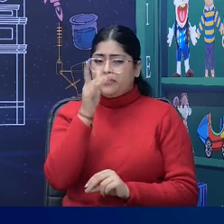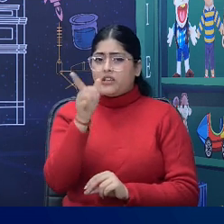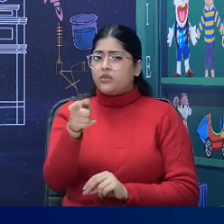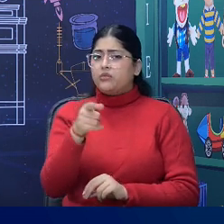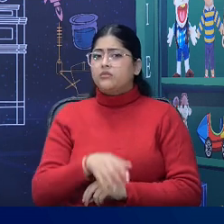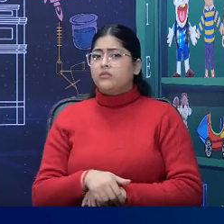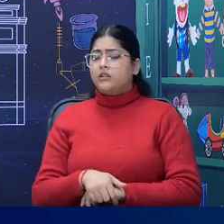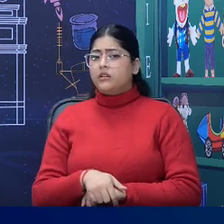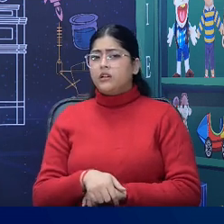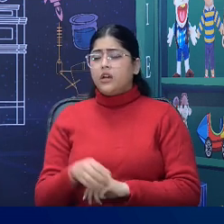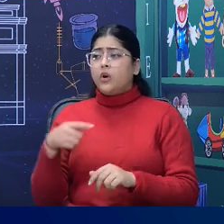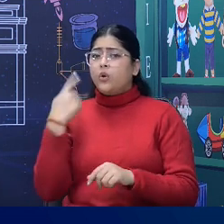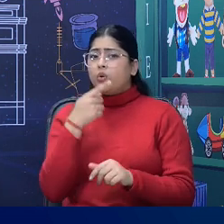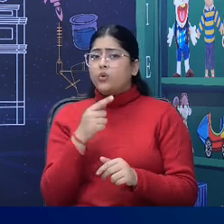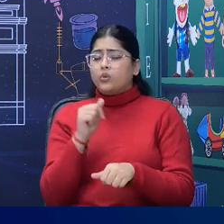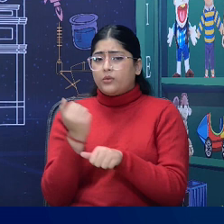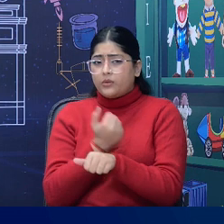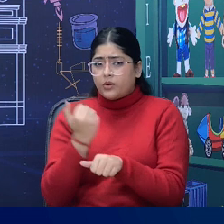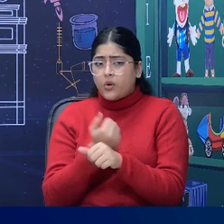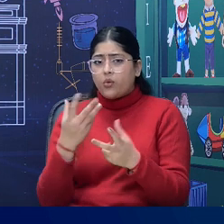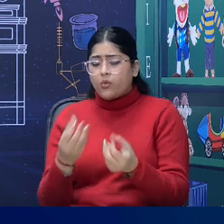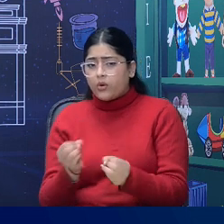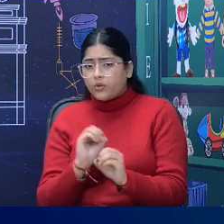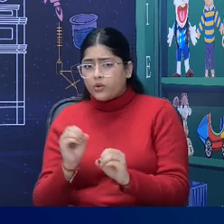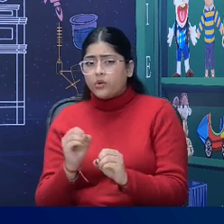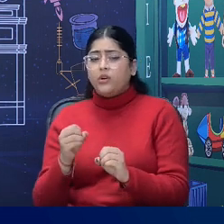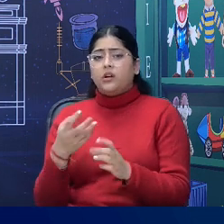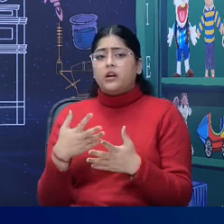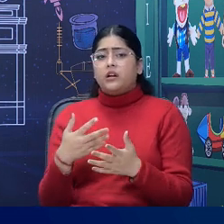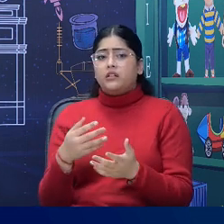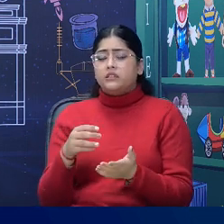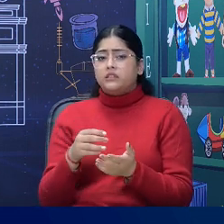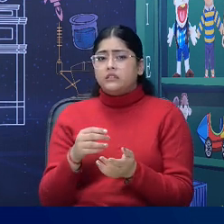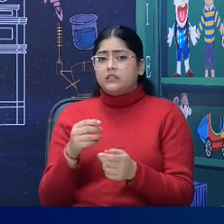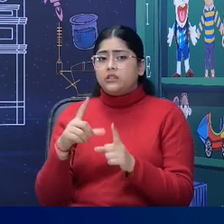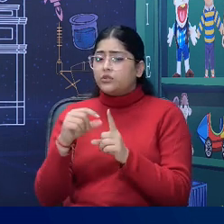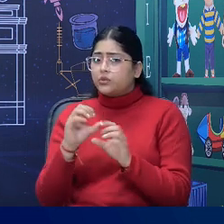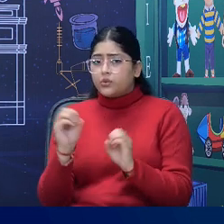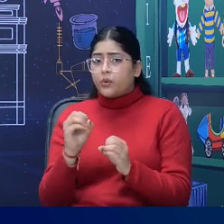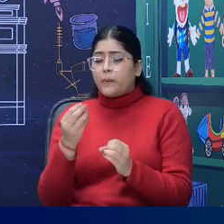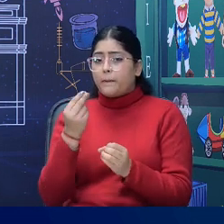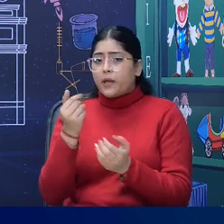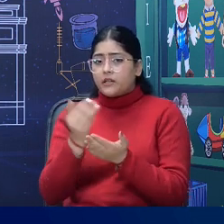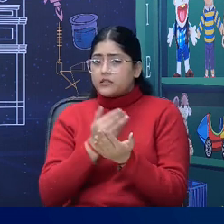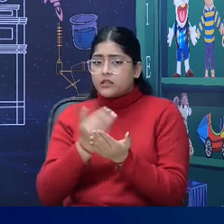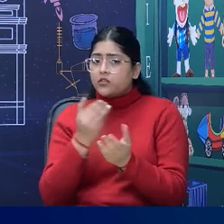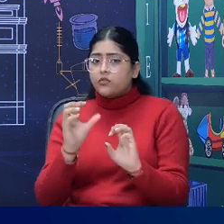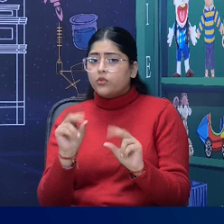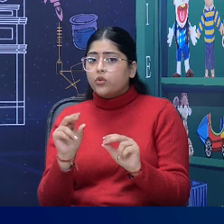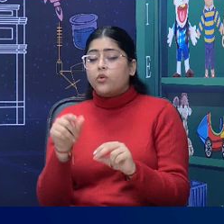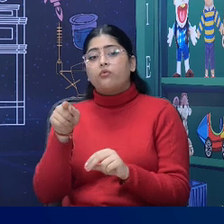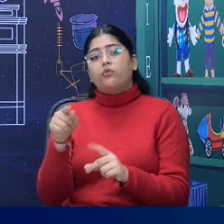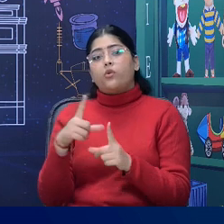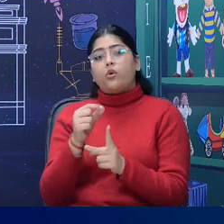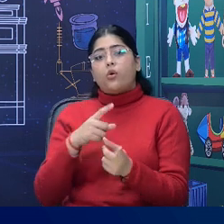जिनको कुछ मेहनत नहीं करनी होती कमा के नहीं खाना होता वो इस तरह की चीजें करते हैं तो लेखक ने इस तरीके से चीजों को किया तो लेखक के लिए एक तरह से